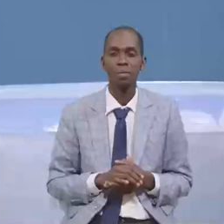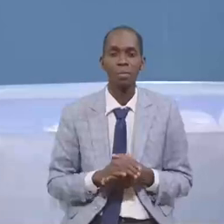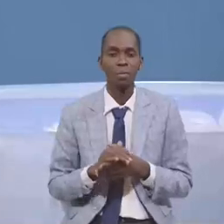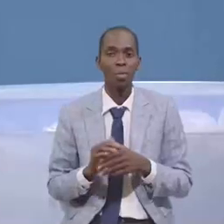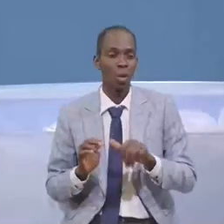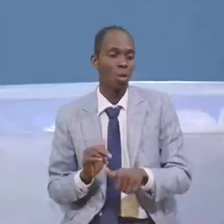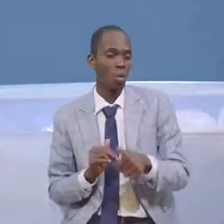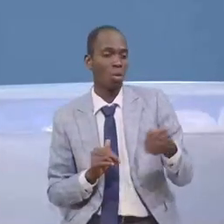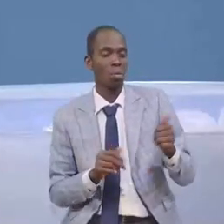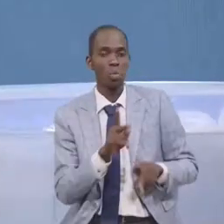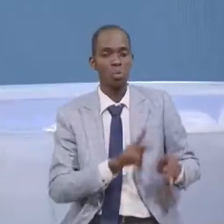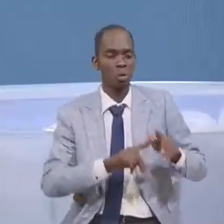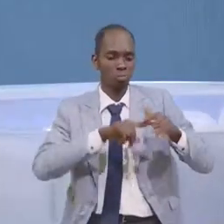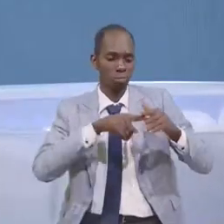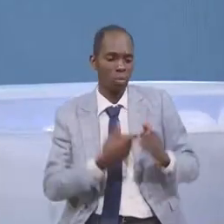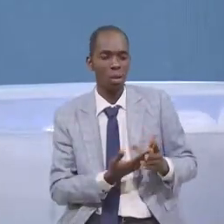Beaucoup ont commencé avant nous.